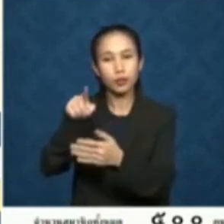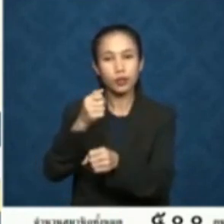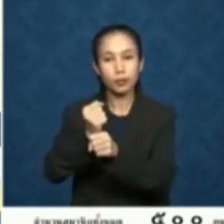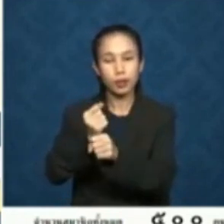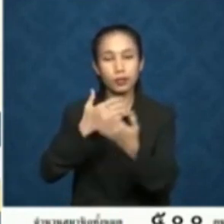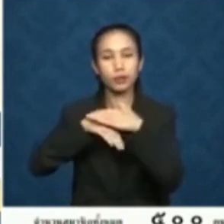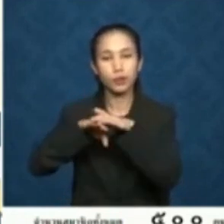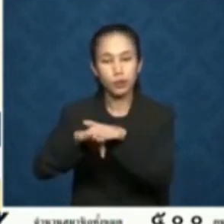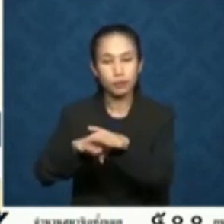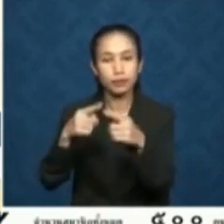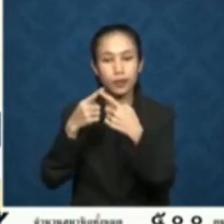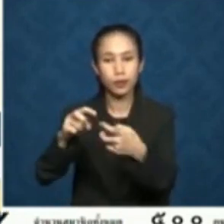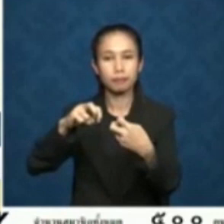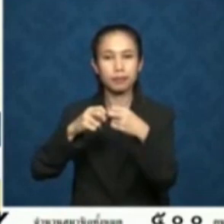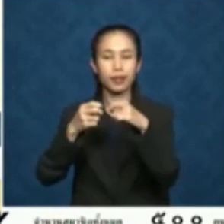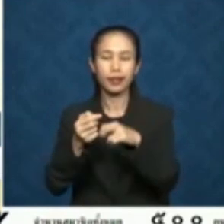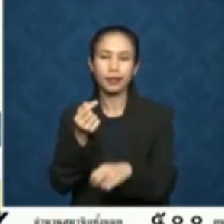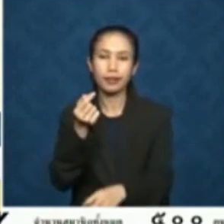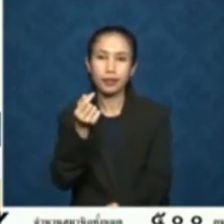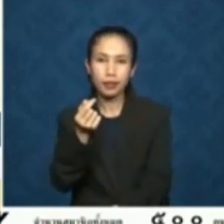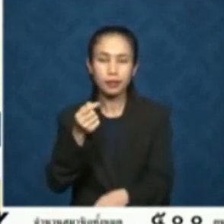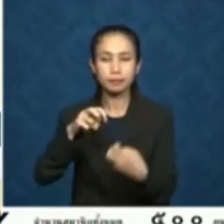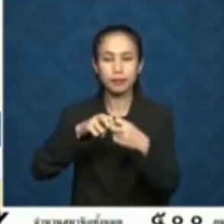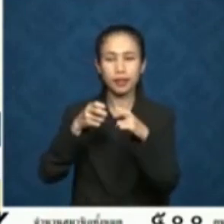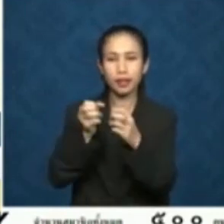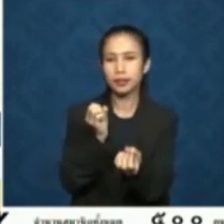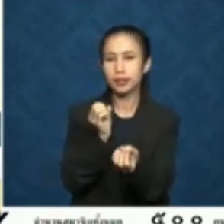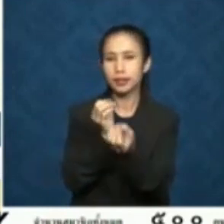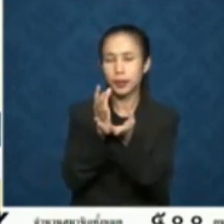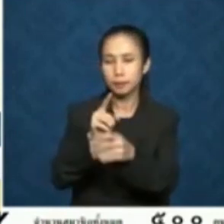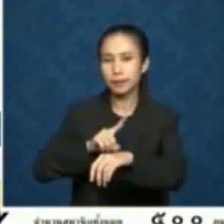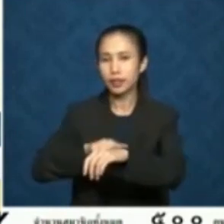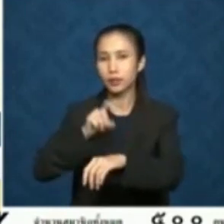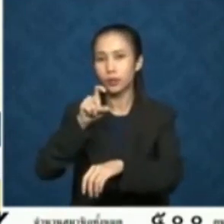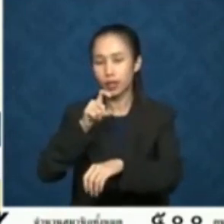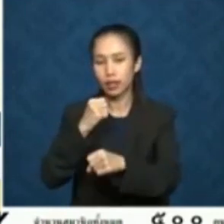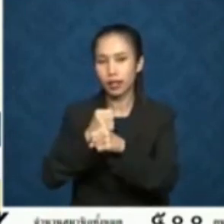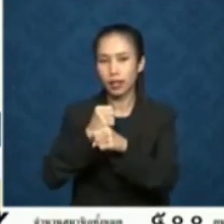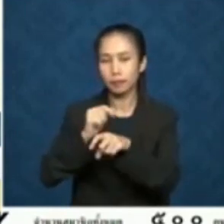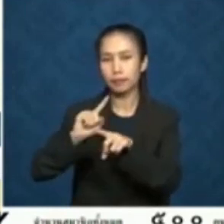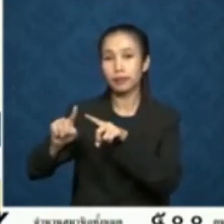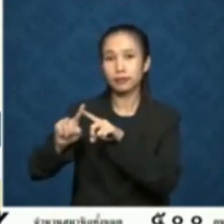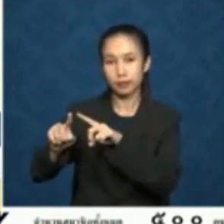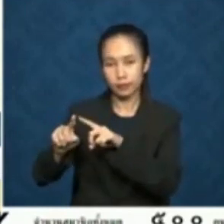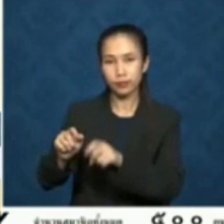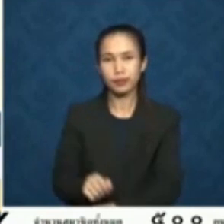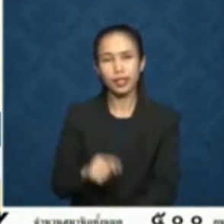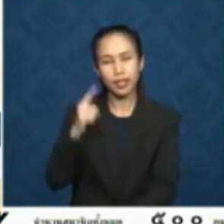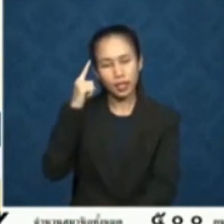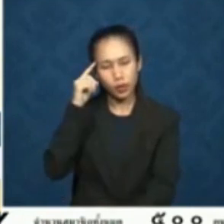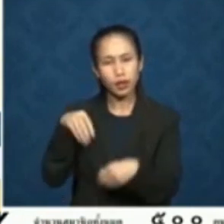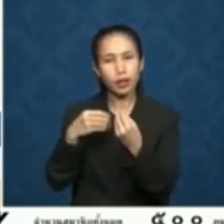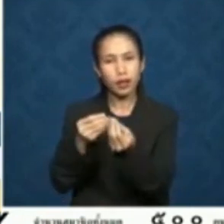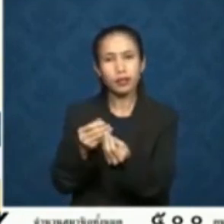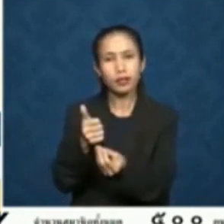หมายอันดีที่เราจะต้องทำงานร่วมกันแต่สิ่งเล็กๆน้อยๆที่จะทำให้เกิดการเสียเวลาเพื่อความร